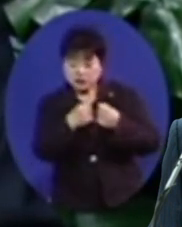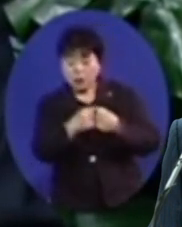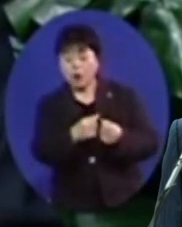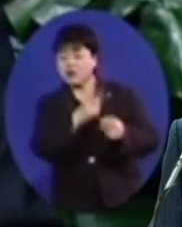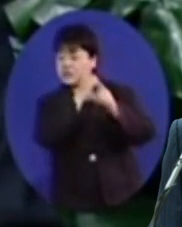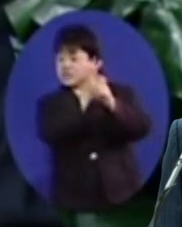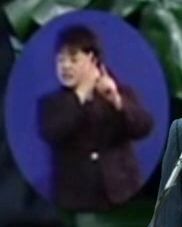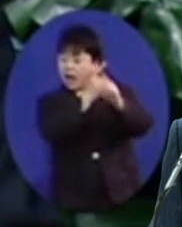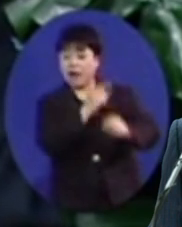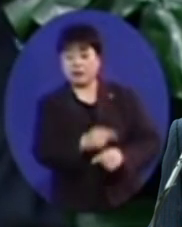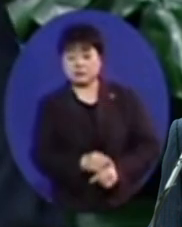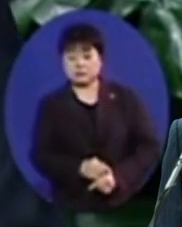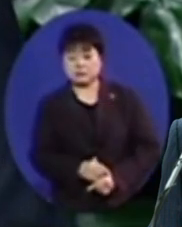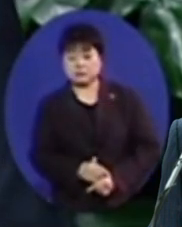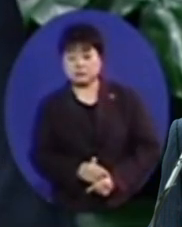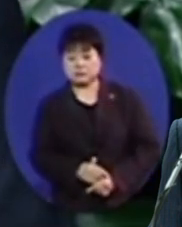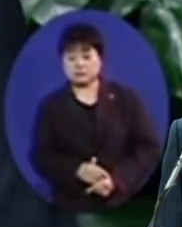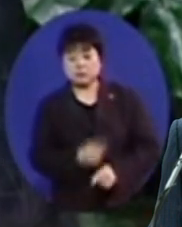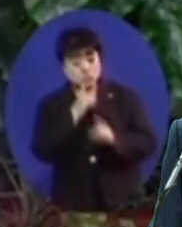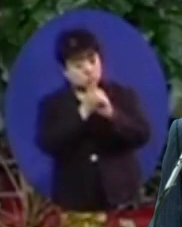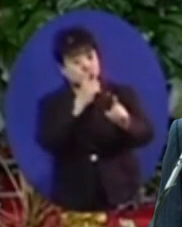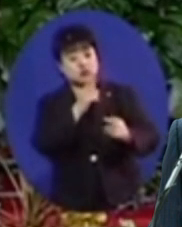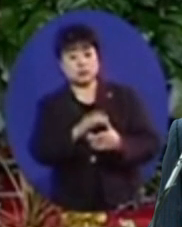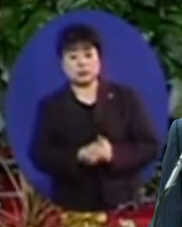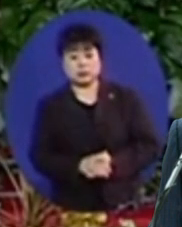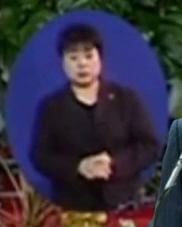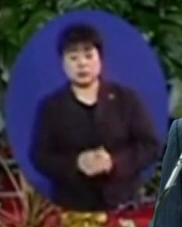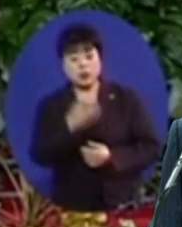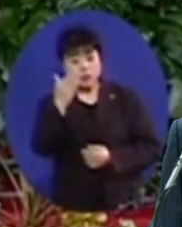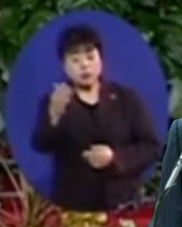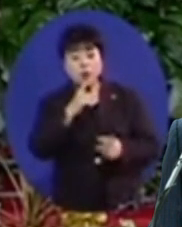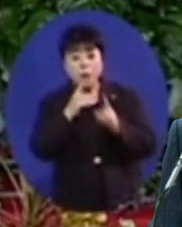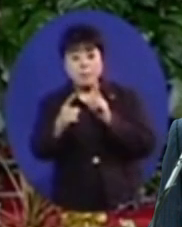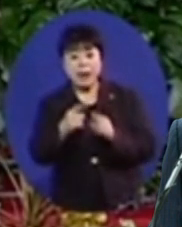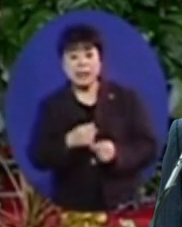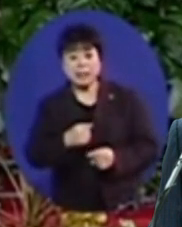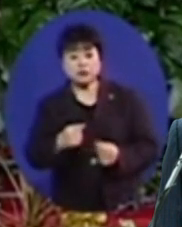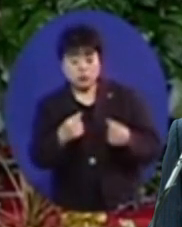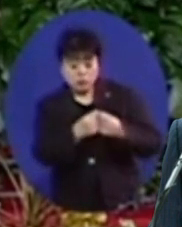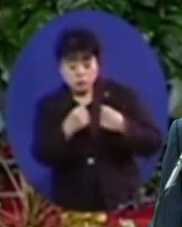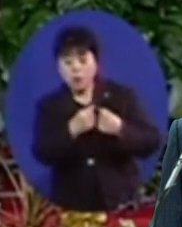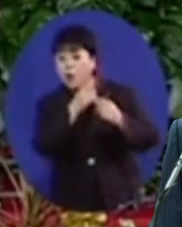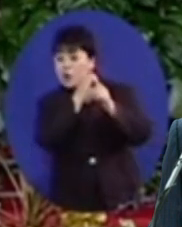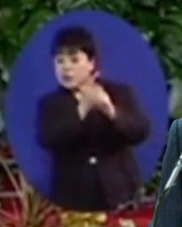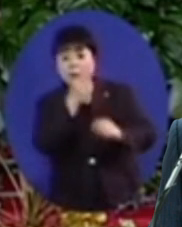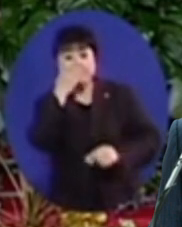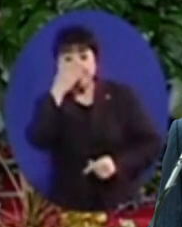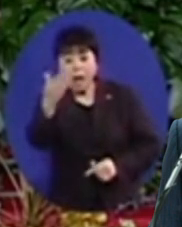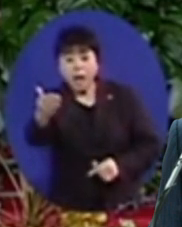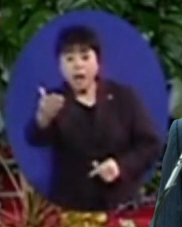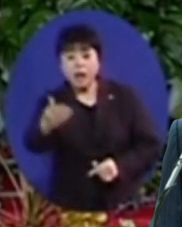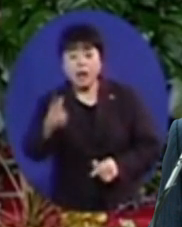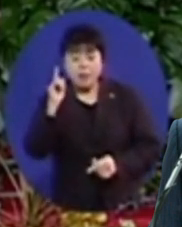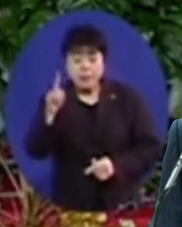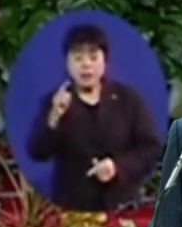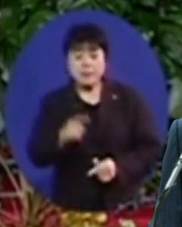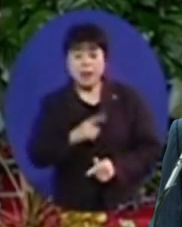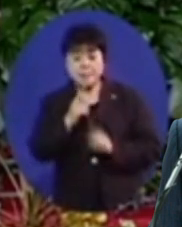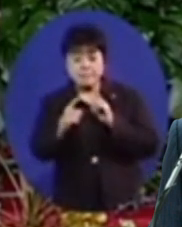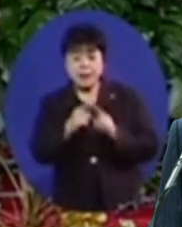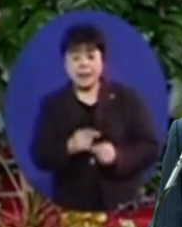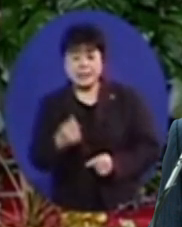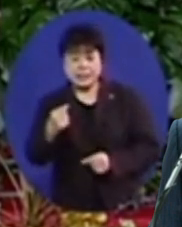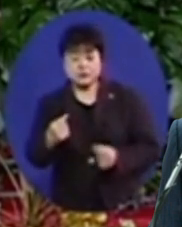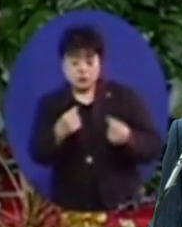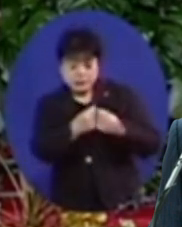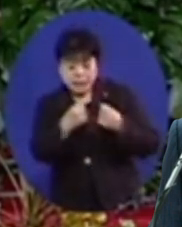해서 이겼습니다. 여러분도 말싸움으로 이길 수가 있습니다. 매일매일 말싸움으로 이깁니다.